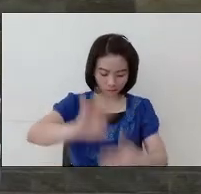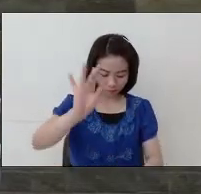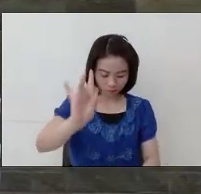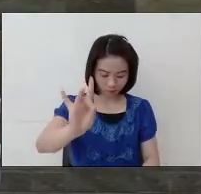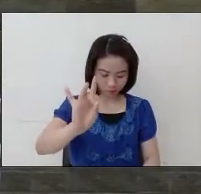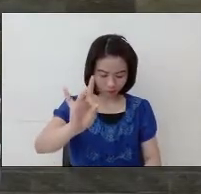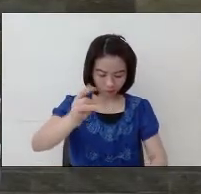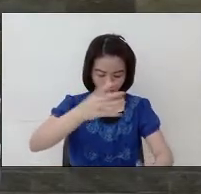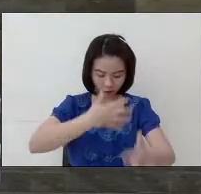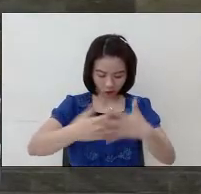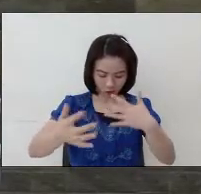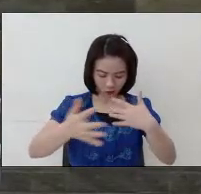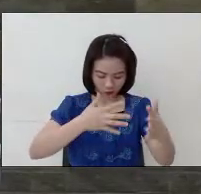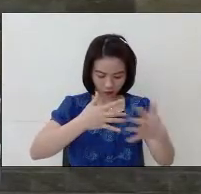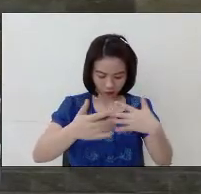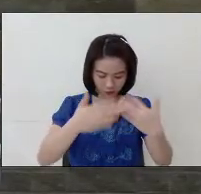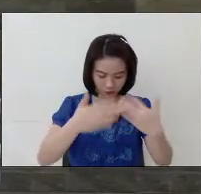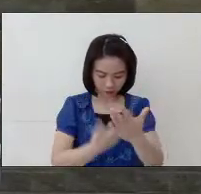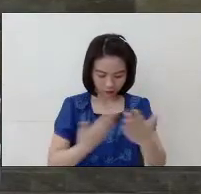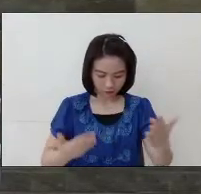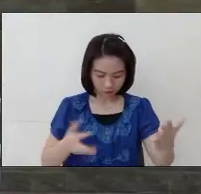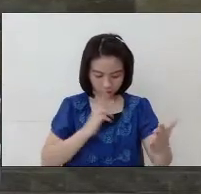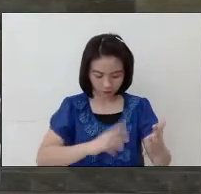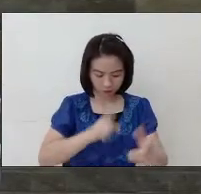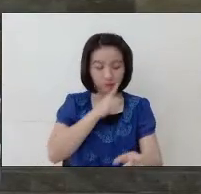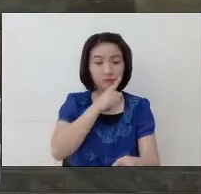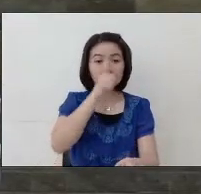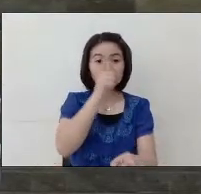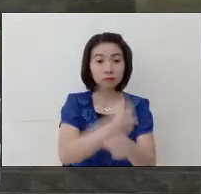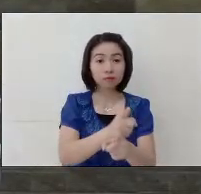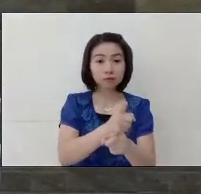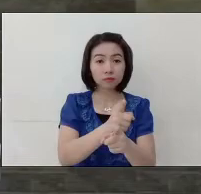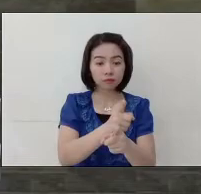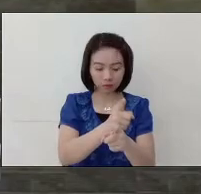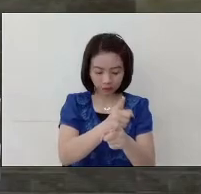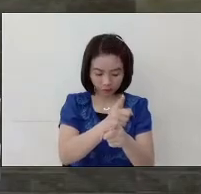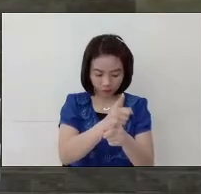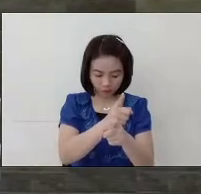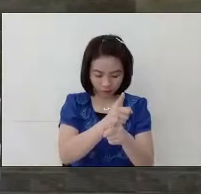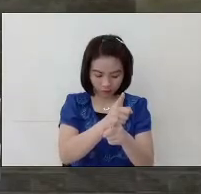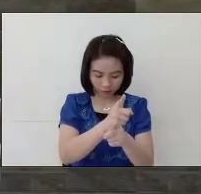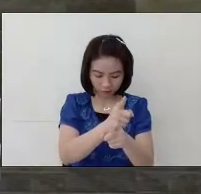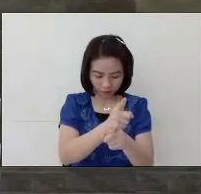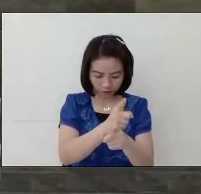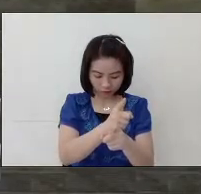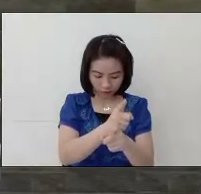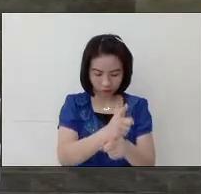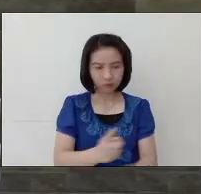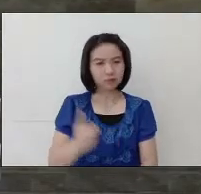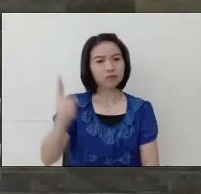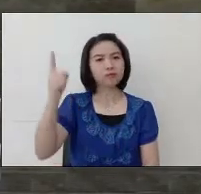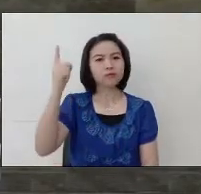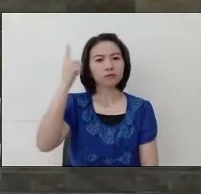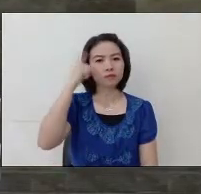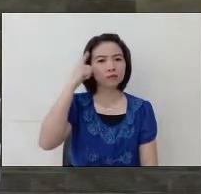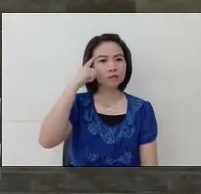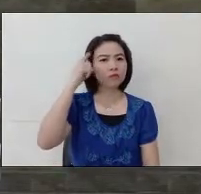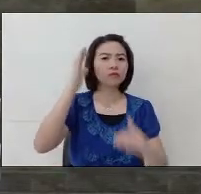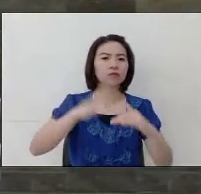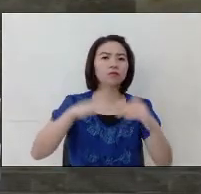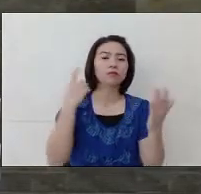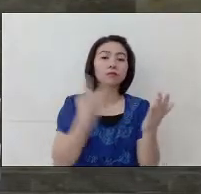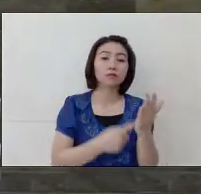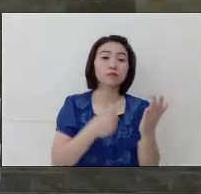true. Alright? And then, punta na tayo sa last phrase. Think on these things.